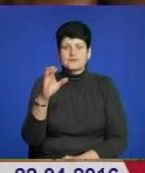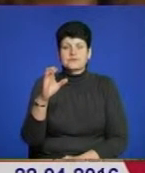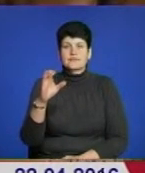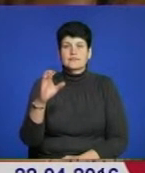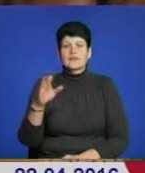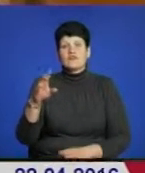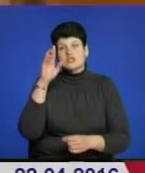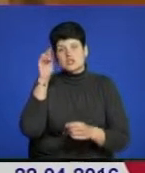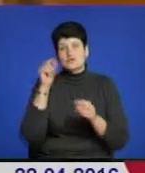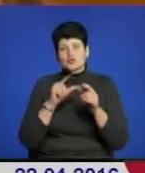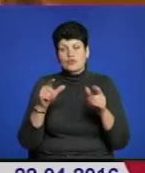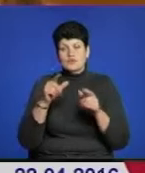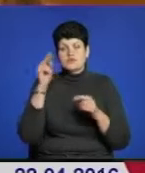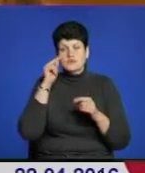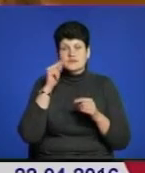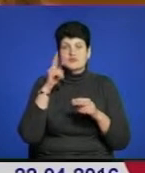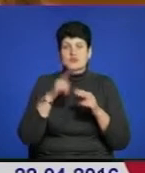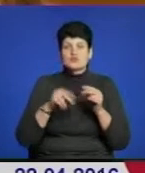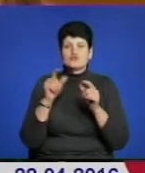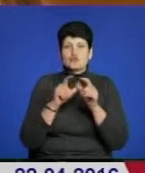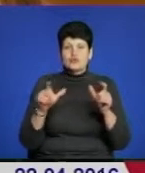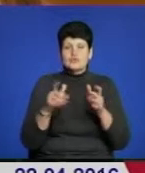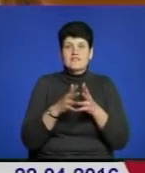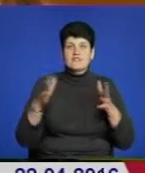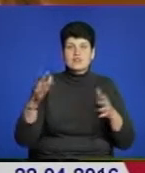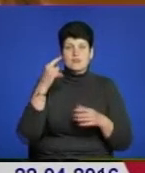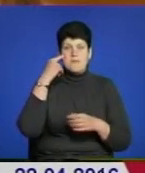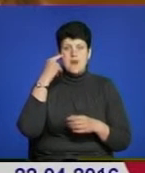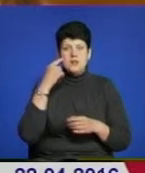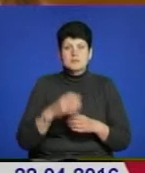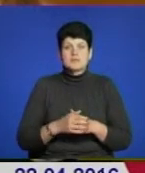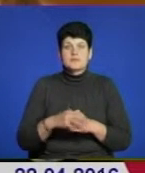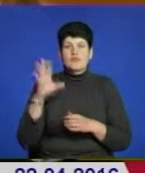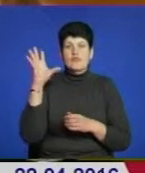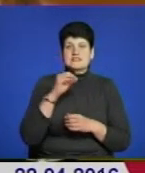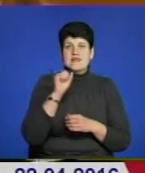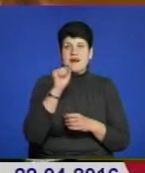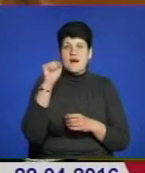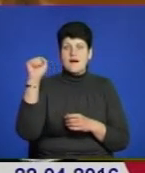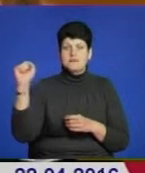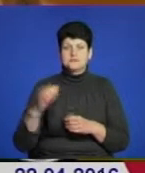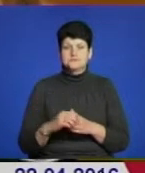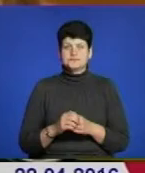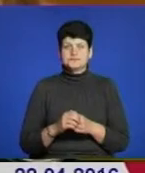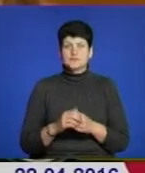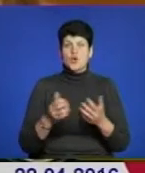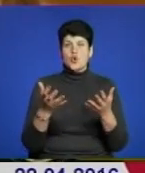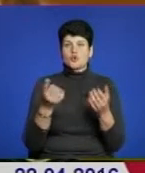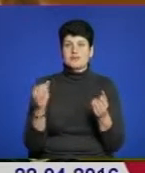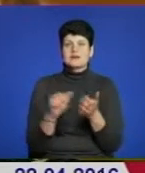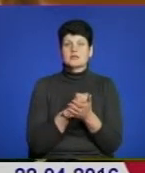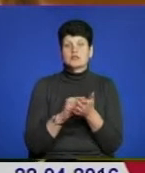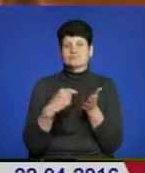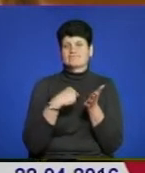школі, закінчив школу з найвищими балами, все на А здав і отримав диплом